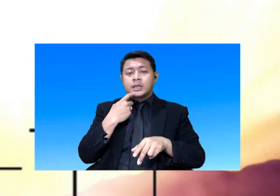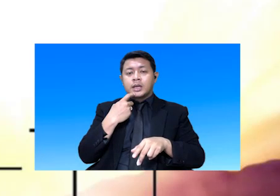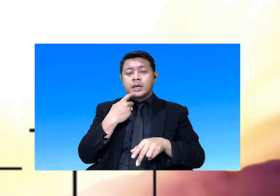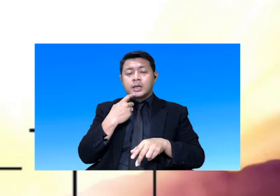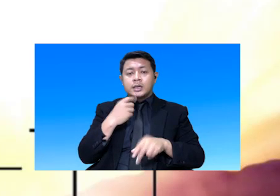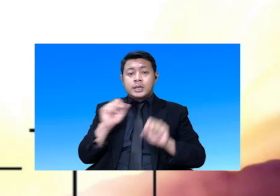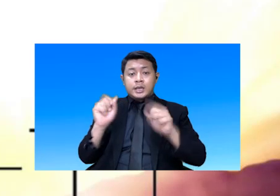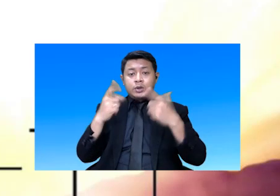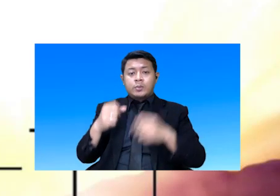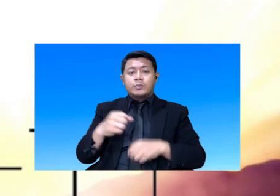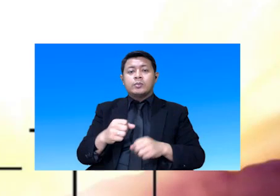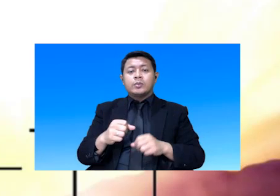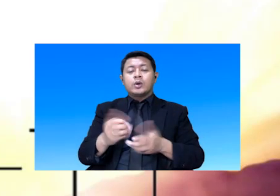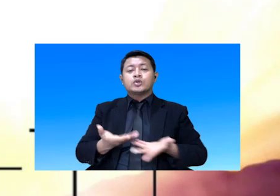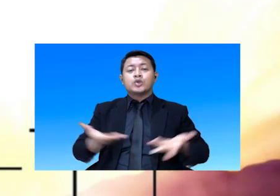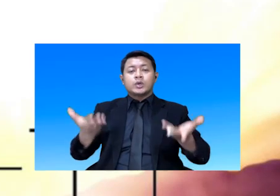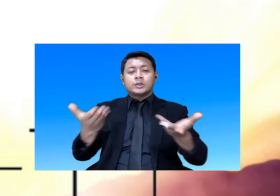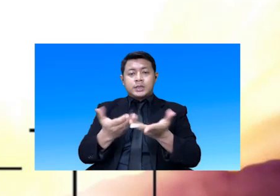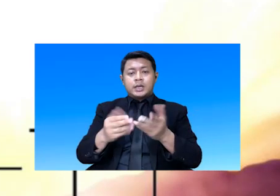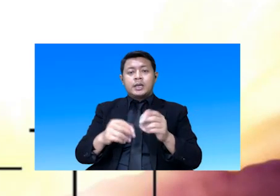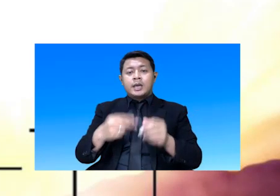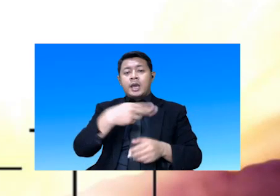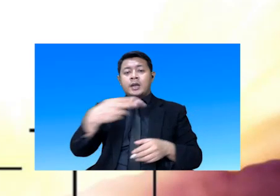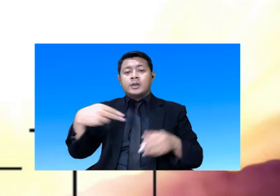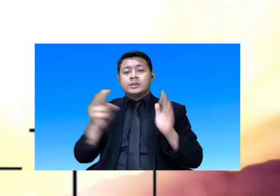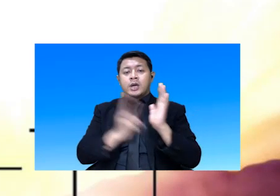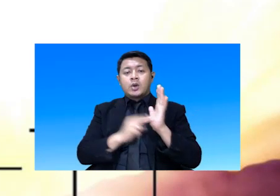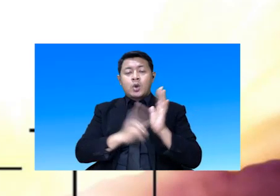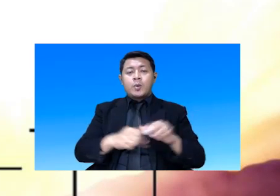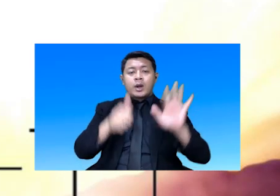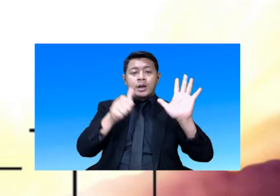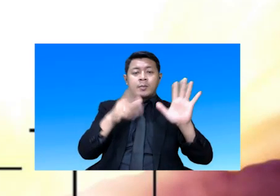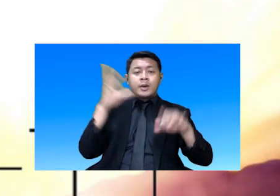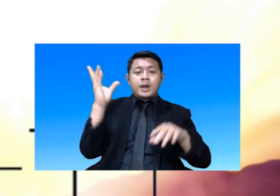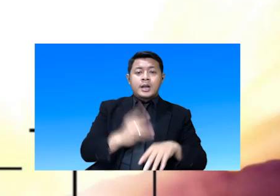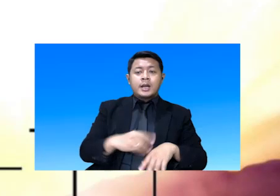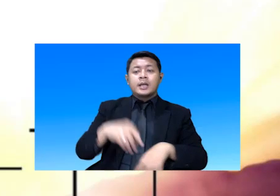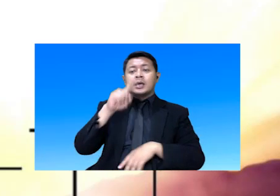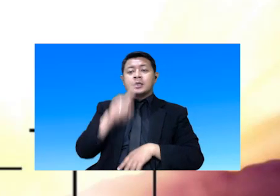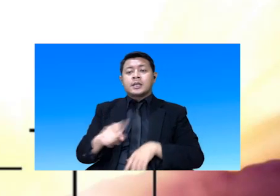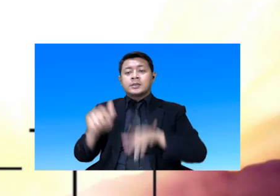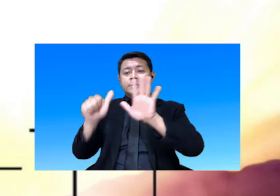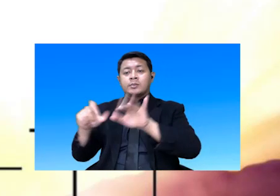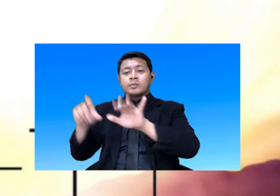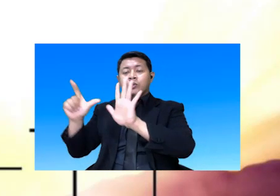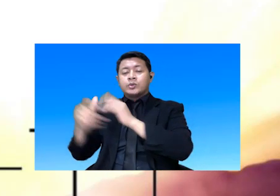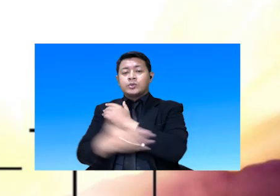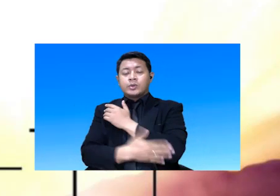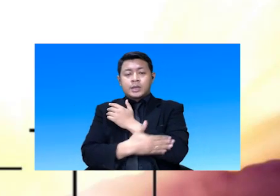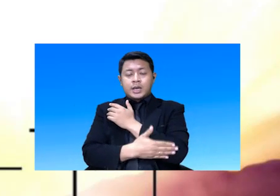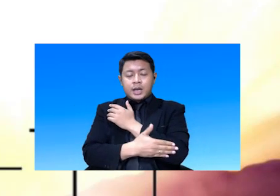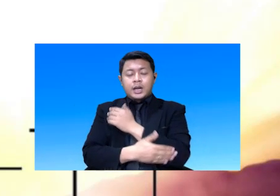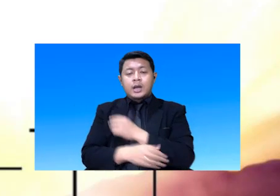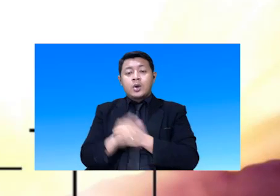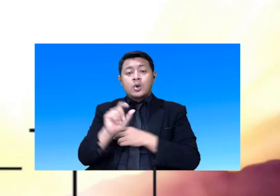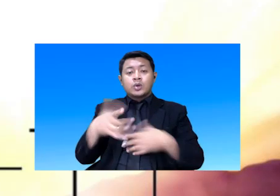mengenai modal sosial. Indonesia ditempatkan pada nomor 6 dari